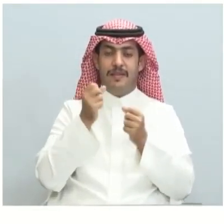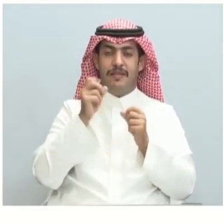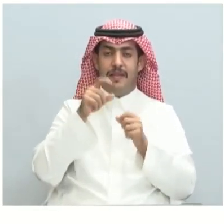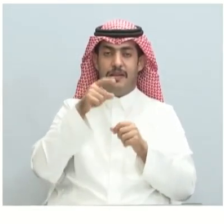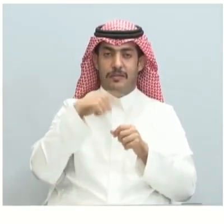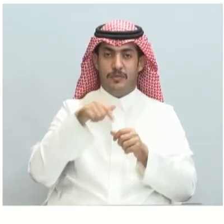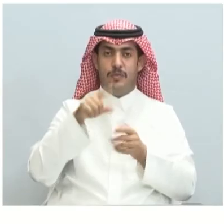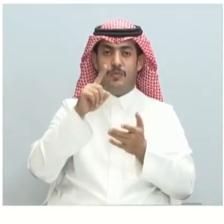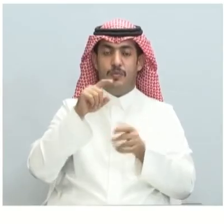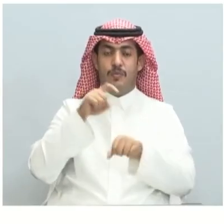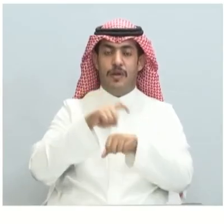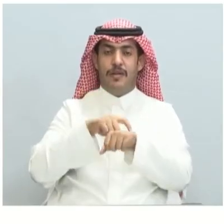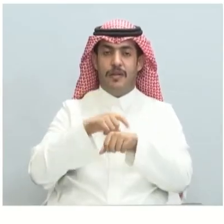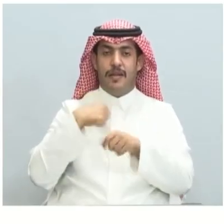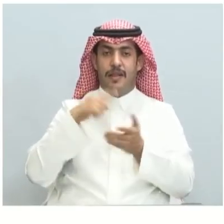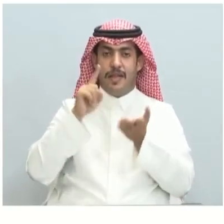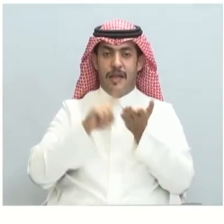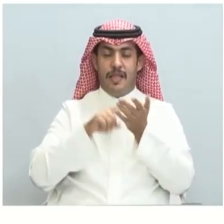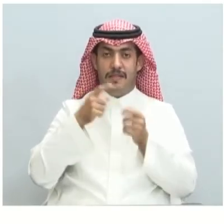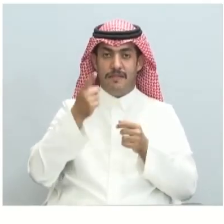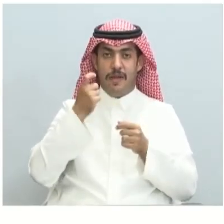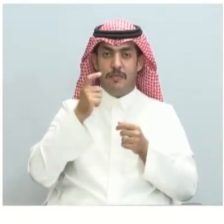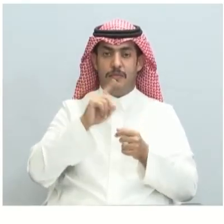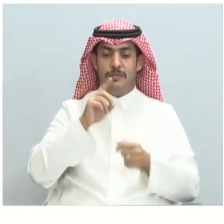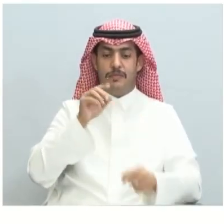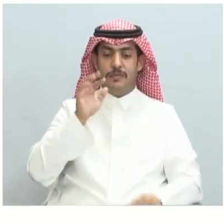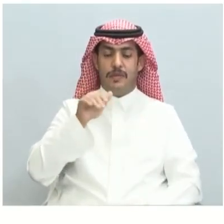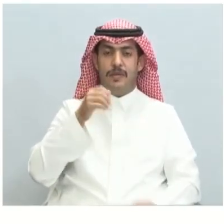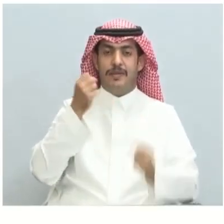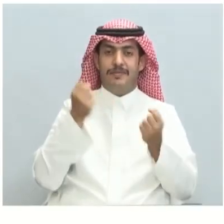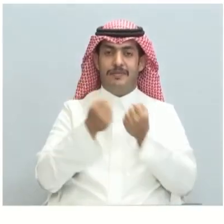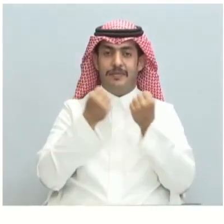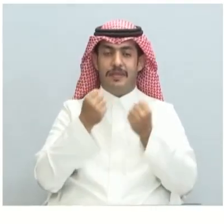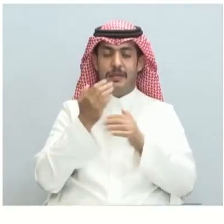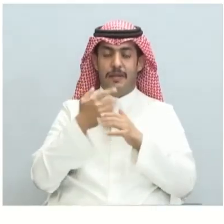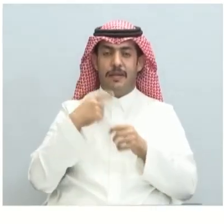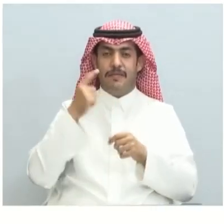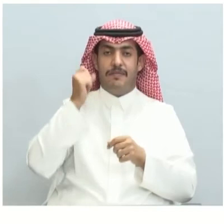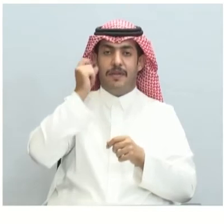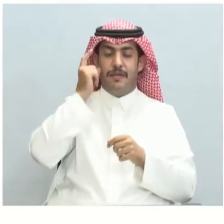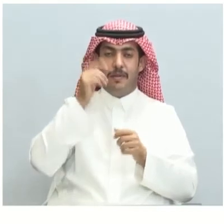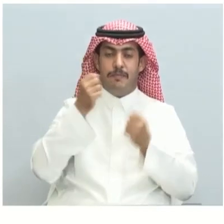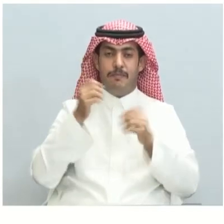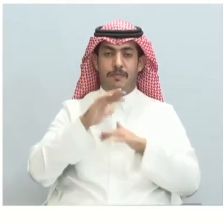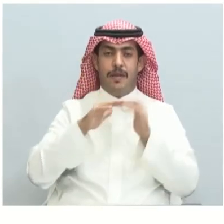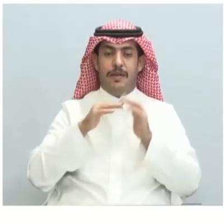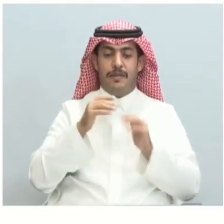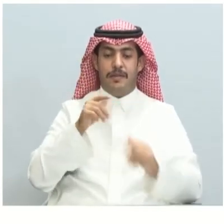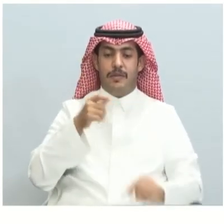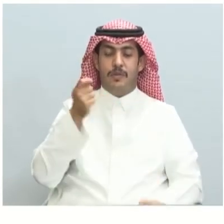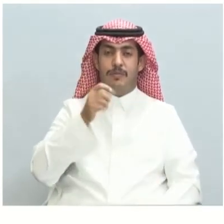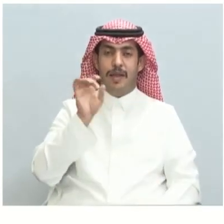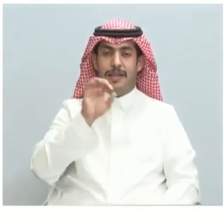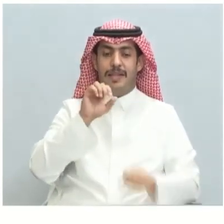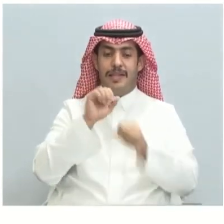الان جاء وقت ان نتاكد هل فهمنا ولا لا هنا نتدرب حتى نفهم ونصر المهارات المبارك الله فيكم اكتب